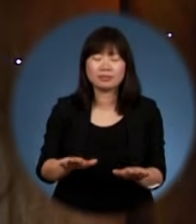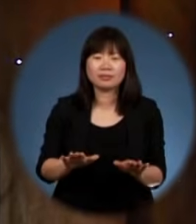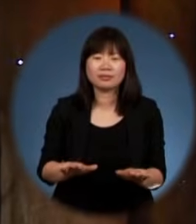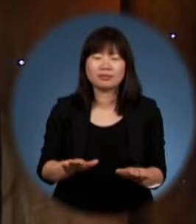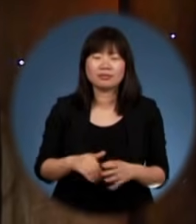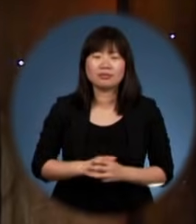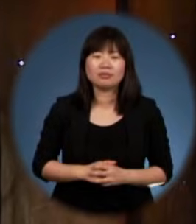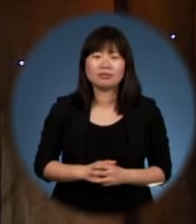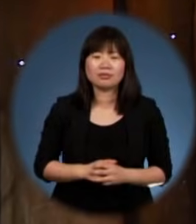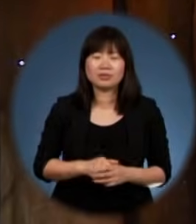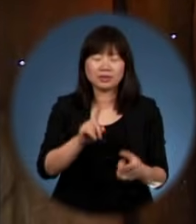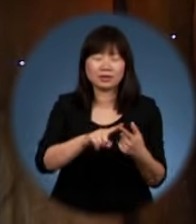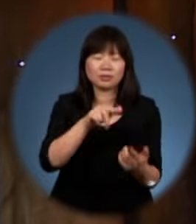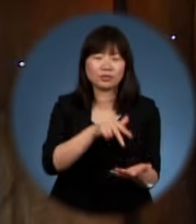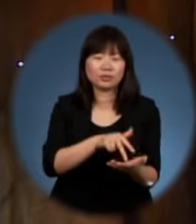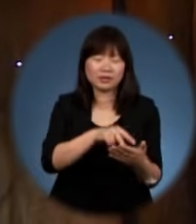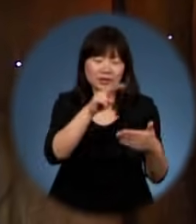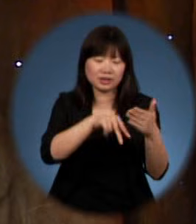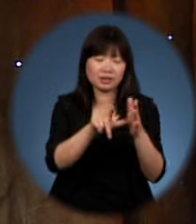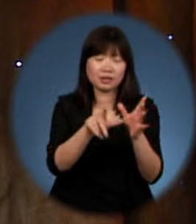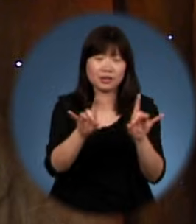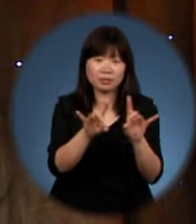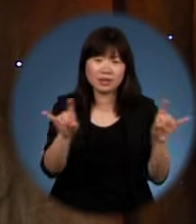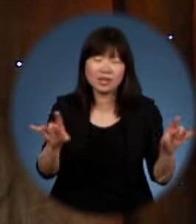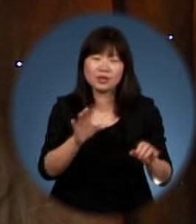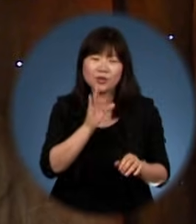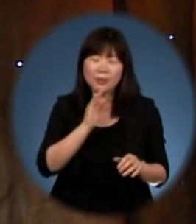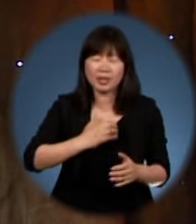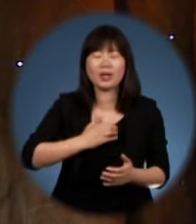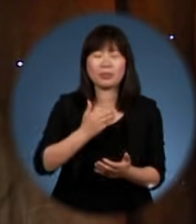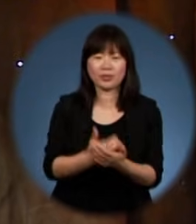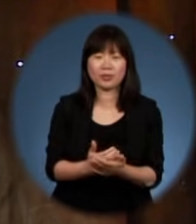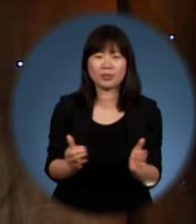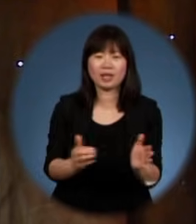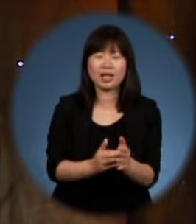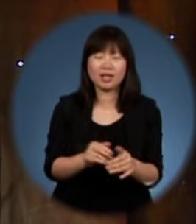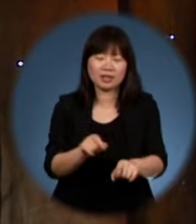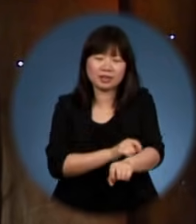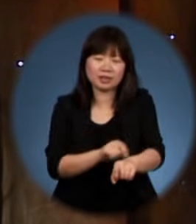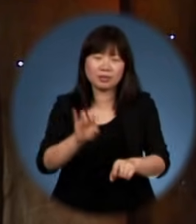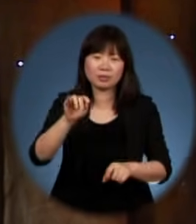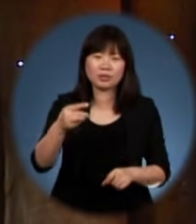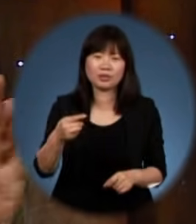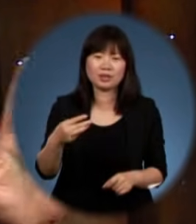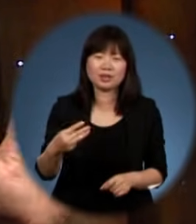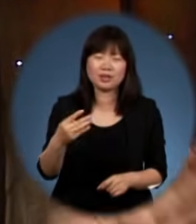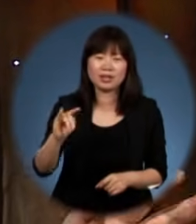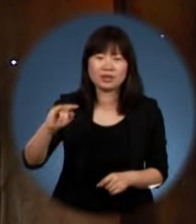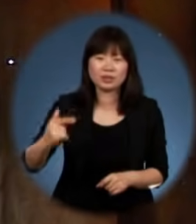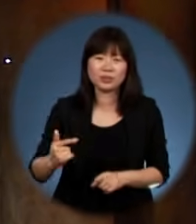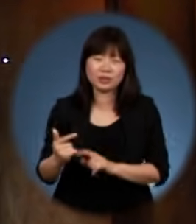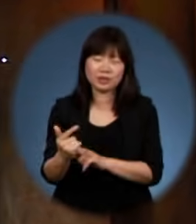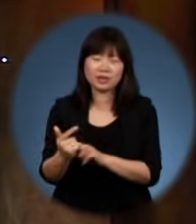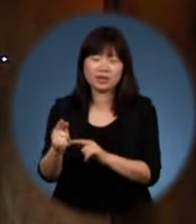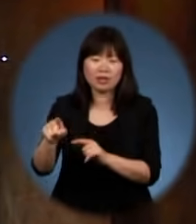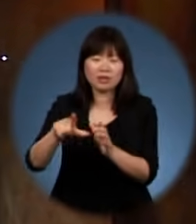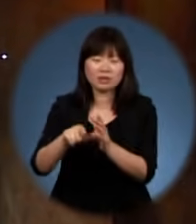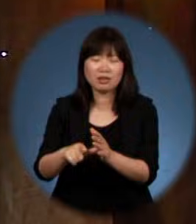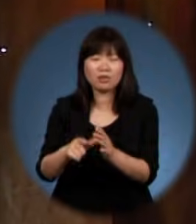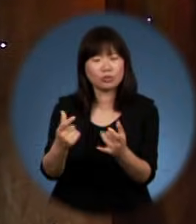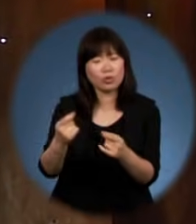아 저는 이 부분을 읽을 때마다 참 감동을 하게 되요 어떻게 플라톤이 그 시대의 처럼 생각을